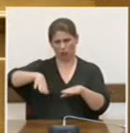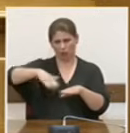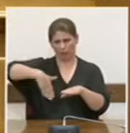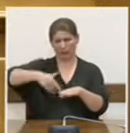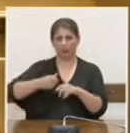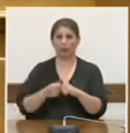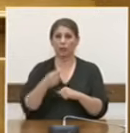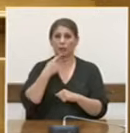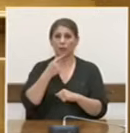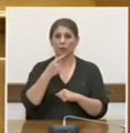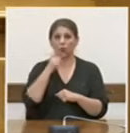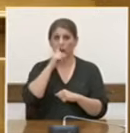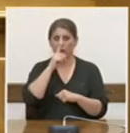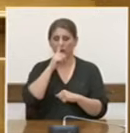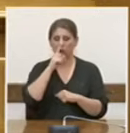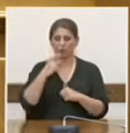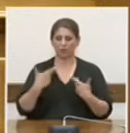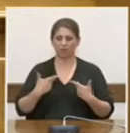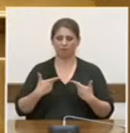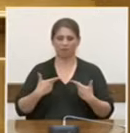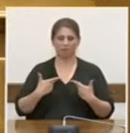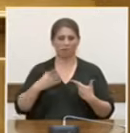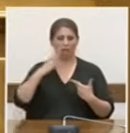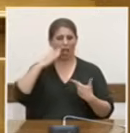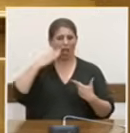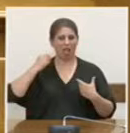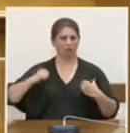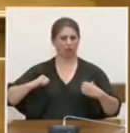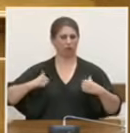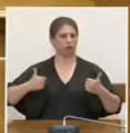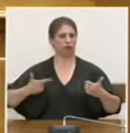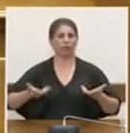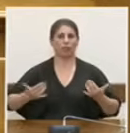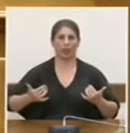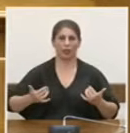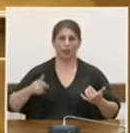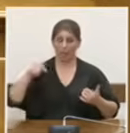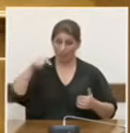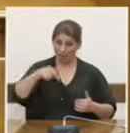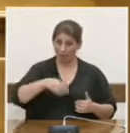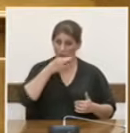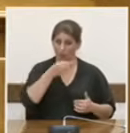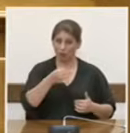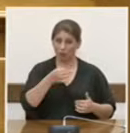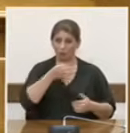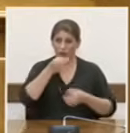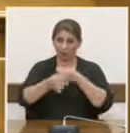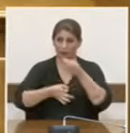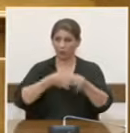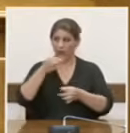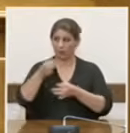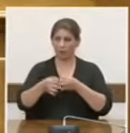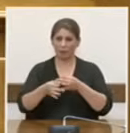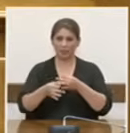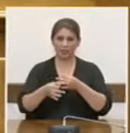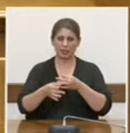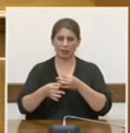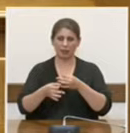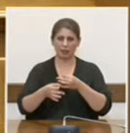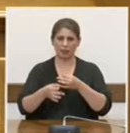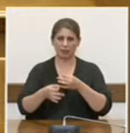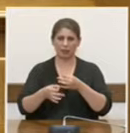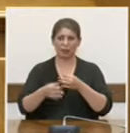ανανδρία. Εδώ είπε την ώρα που του έκανα παρέμβαση ότι θα μιλήσει για τα χειρόγραφα. Θα μιλήσει για τα